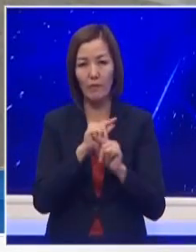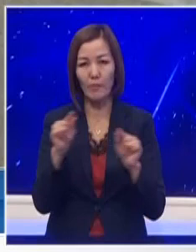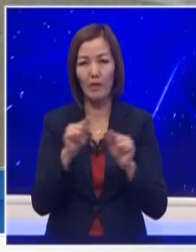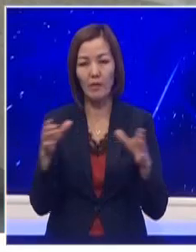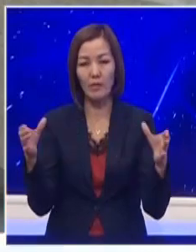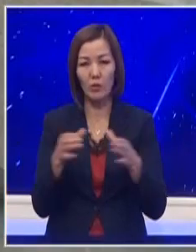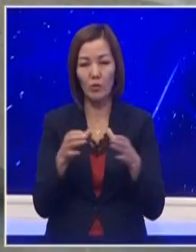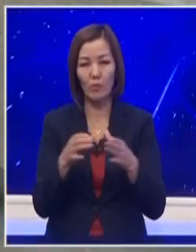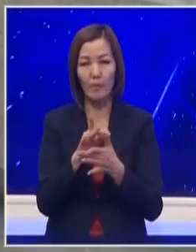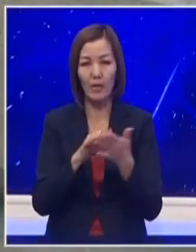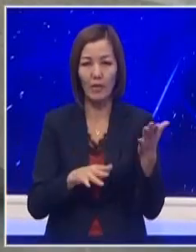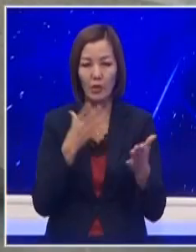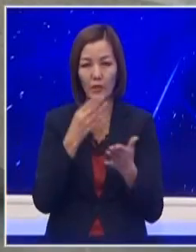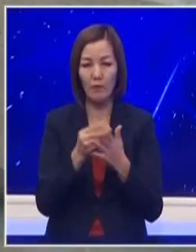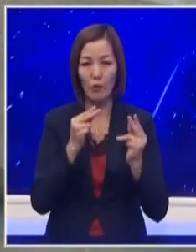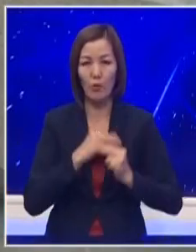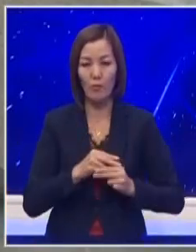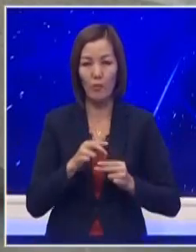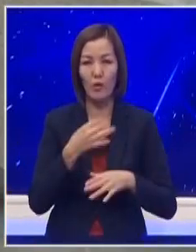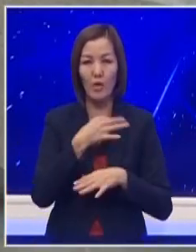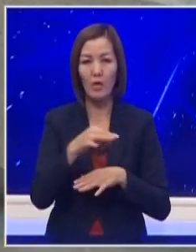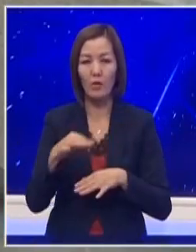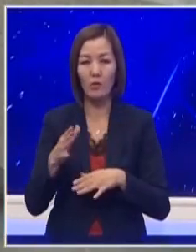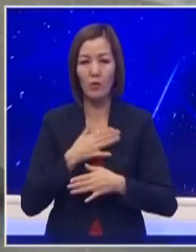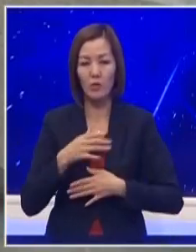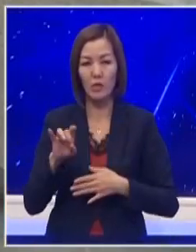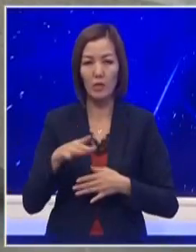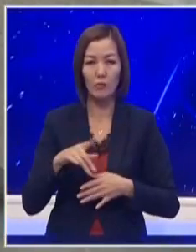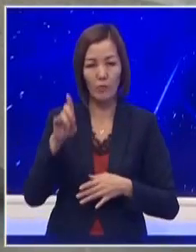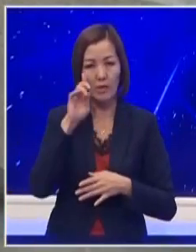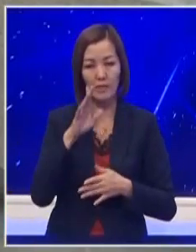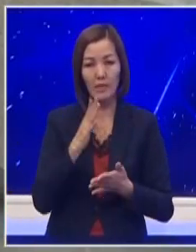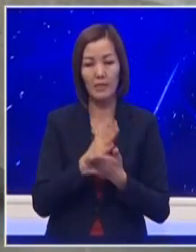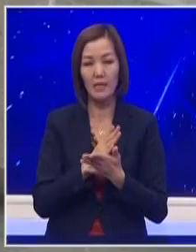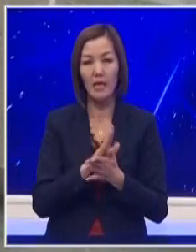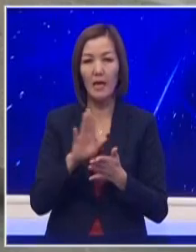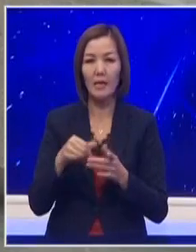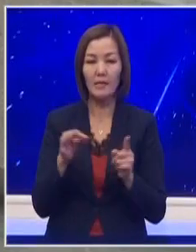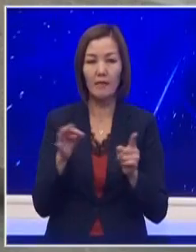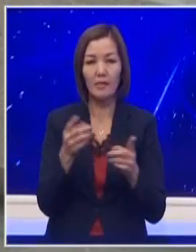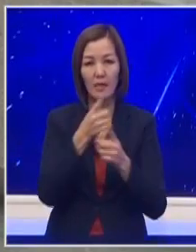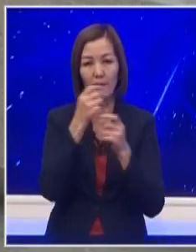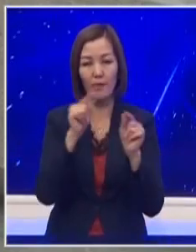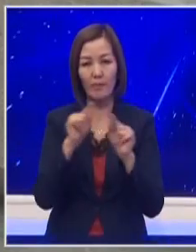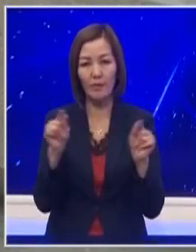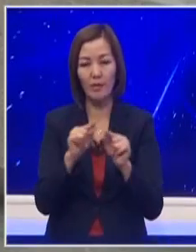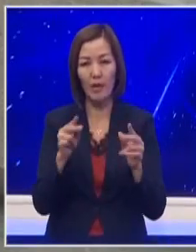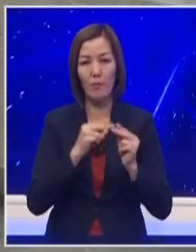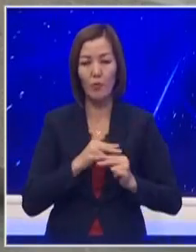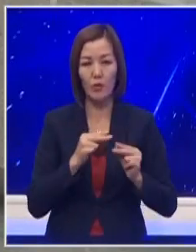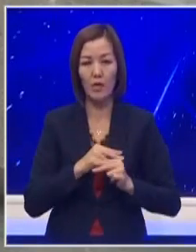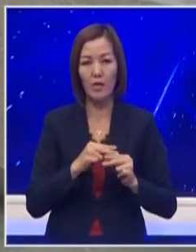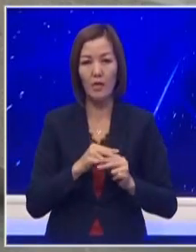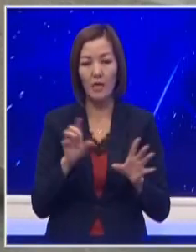пропагандистская группа продолжает свою работу по регионам нашей республики основная цель информационно-пропагандистской работы